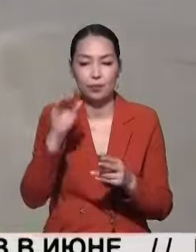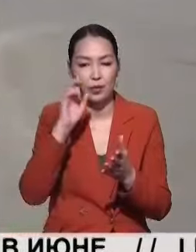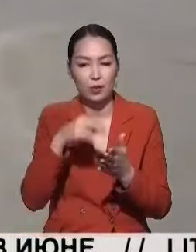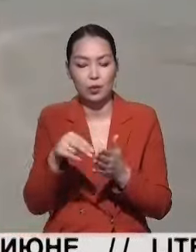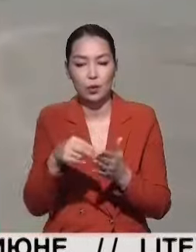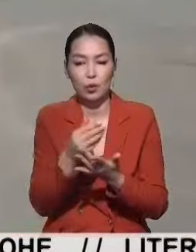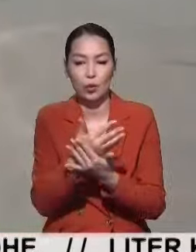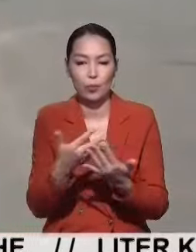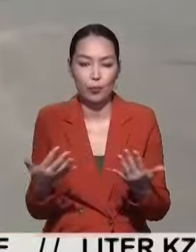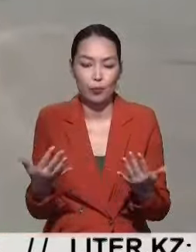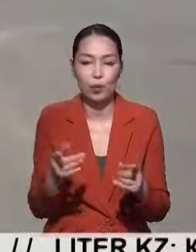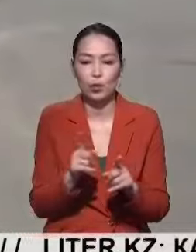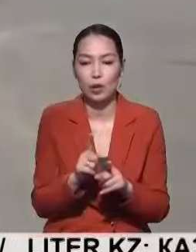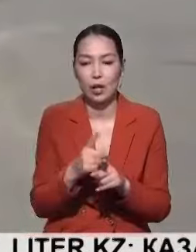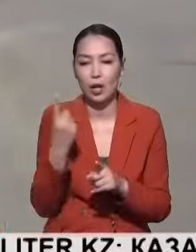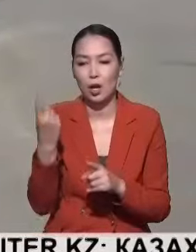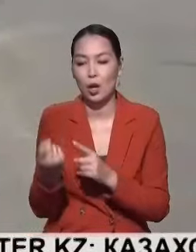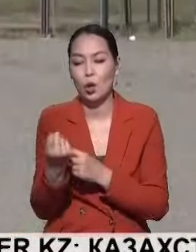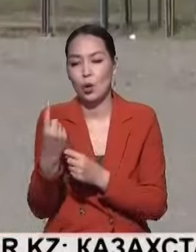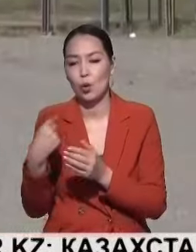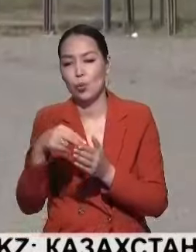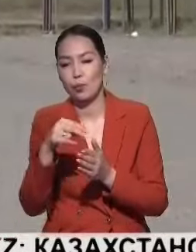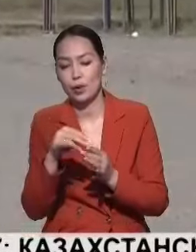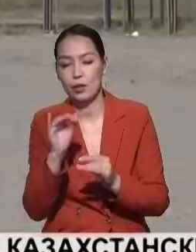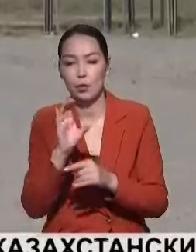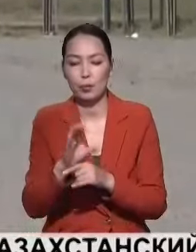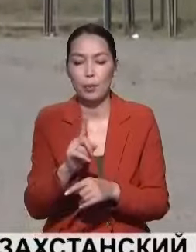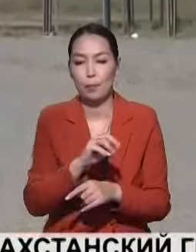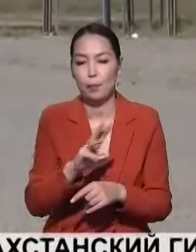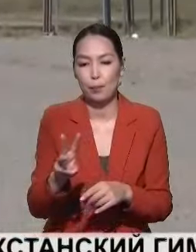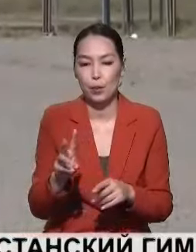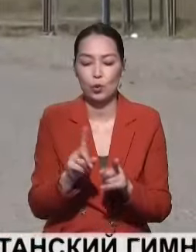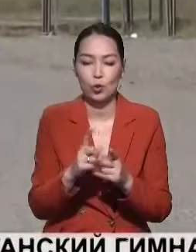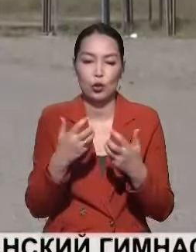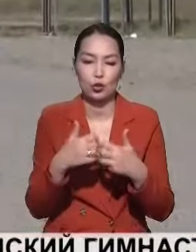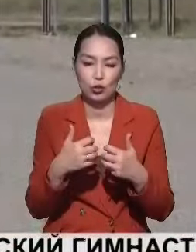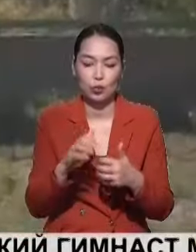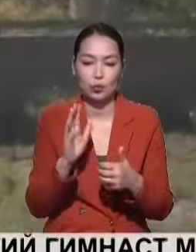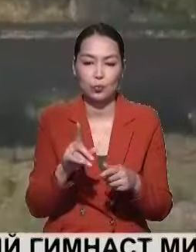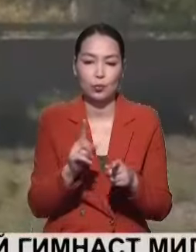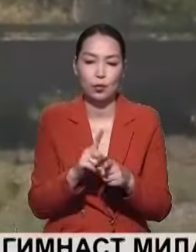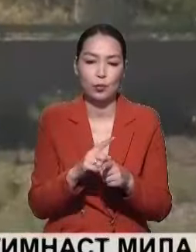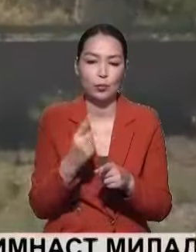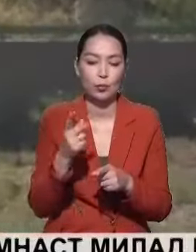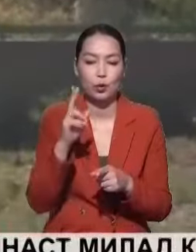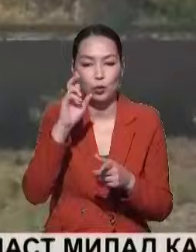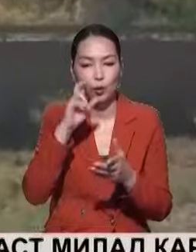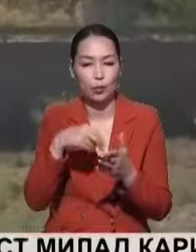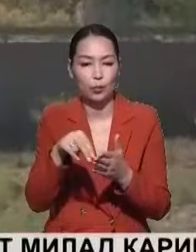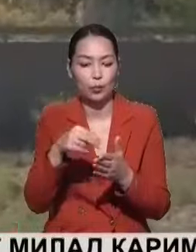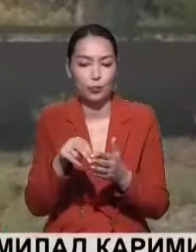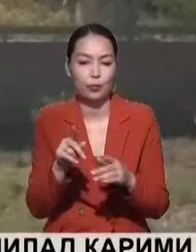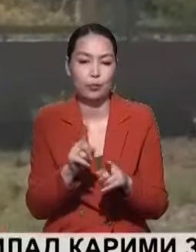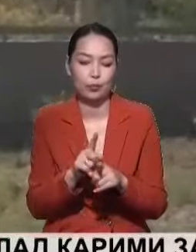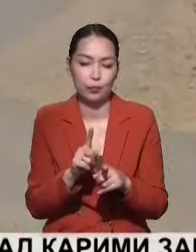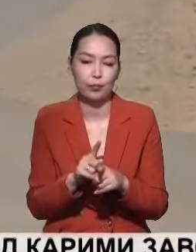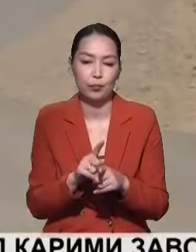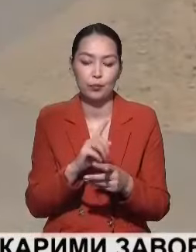услуг и работ из одного источника в пределах 15 миллионов тенге. Также планируется дальнейший перевод всех закупок на конкурс с использованием